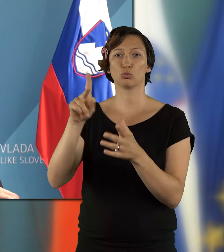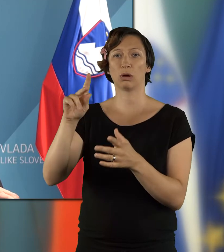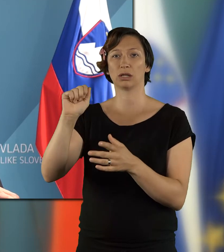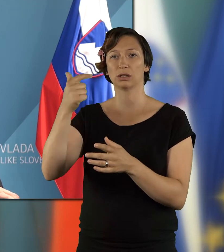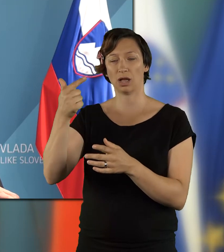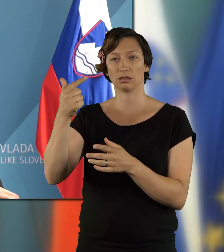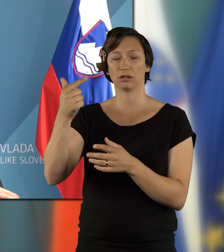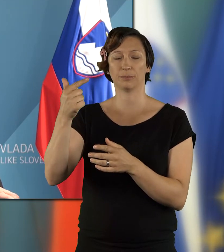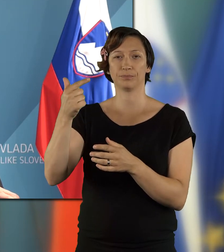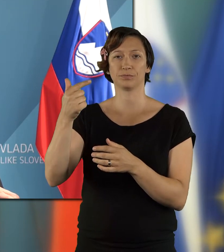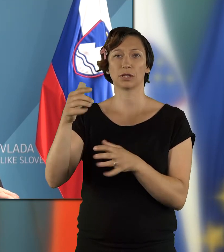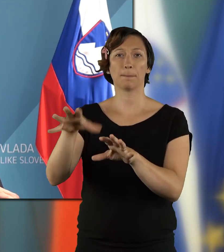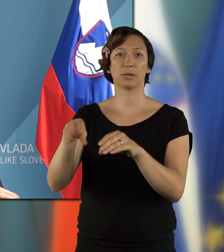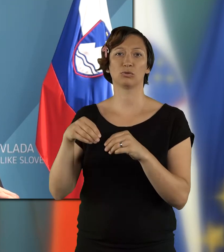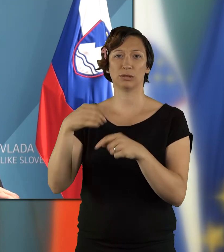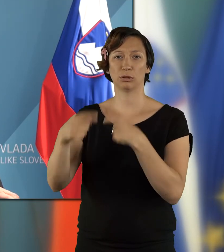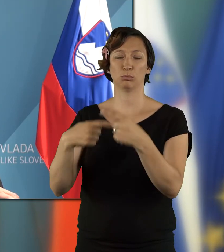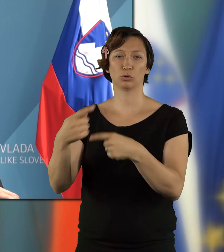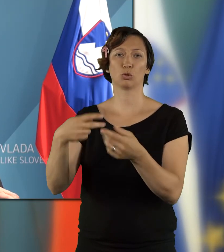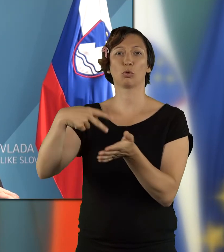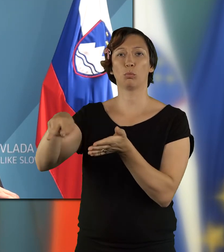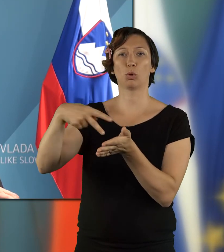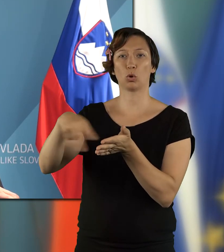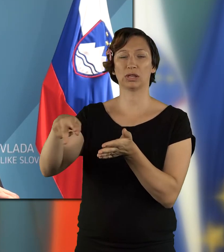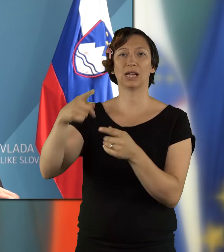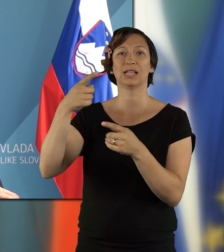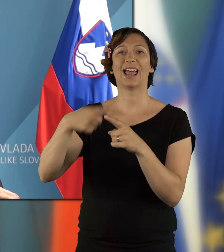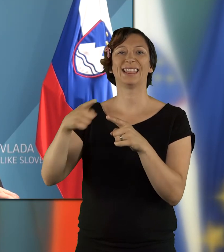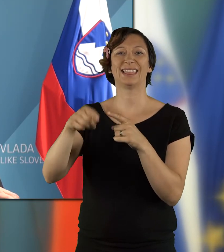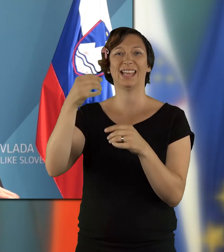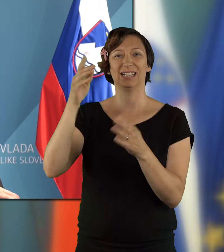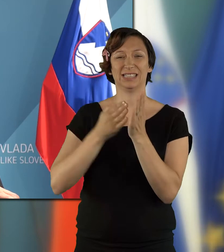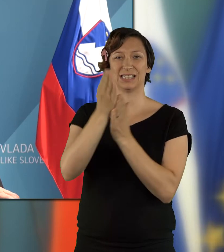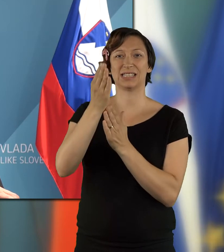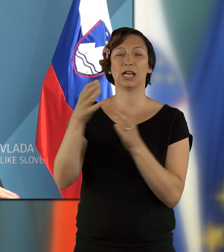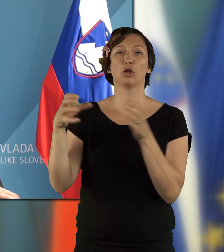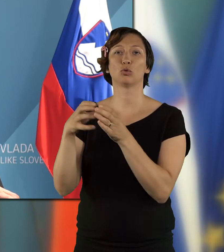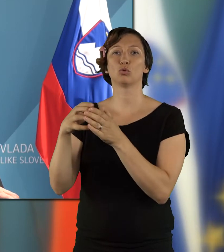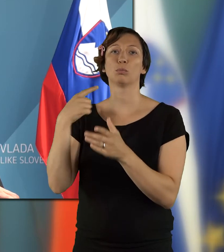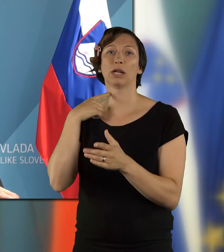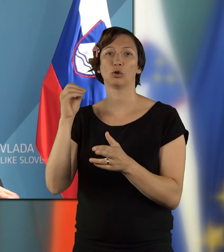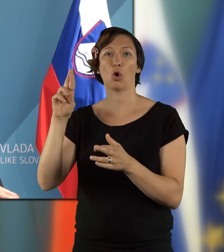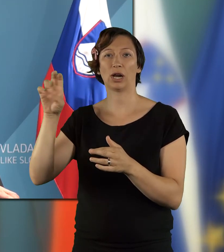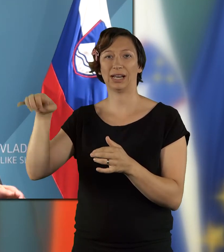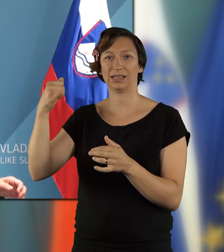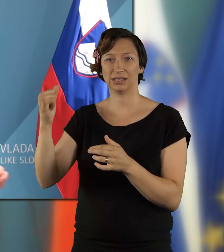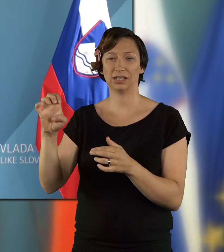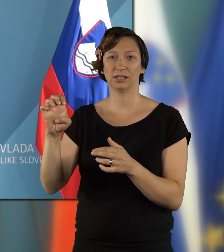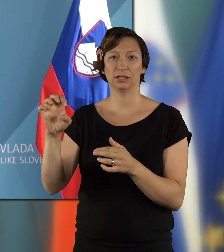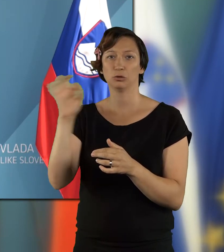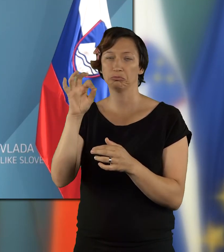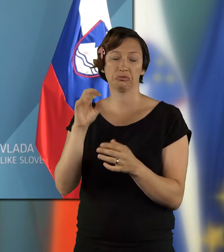KAD v prevzemnem postopku prodati delnice družbe Gorenje in temu